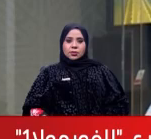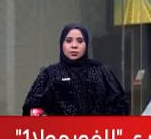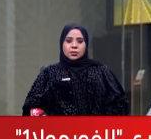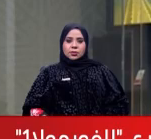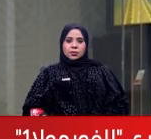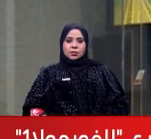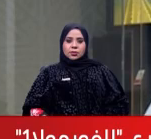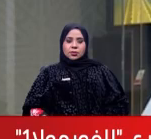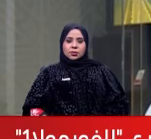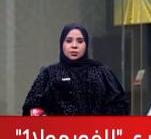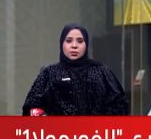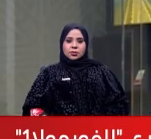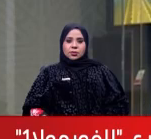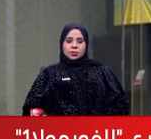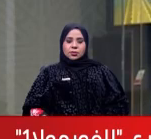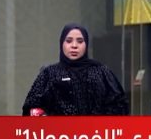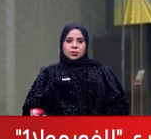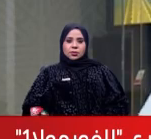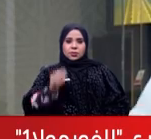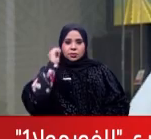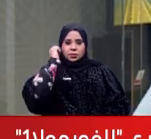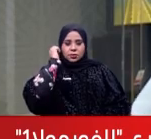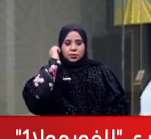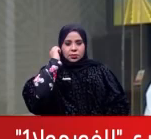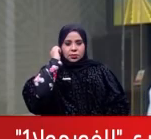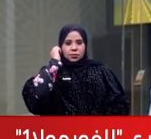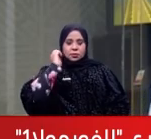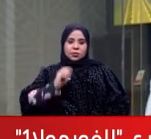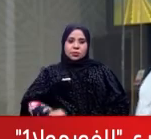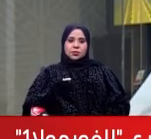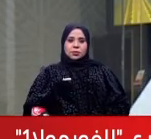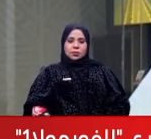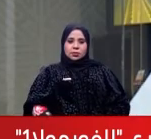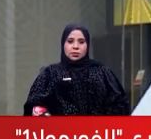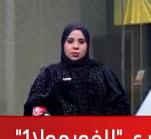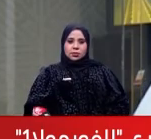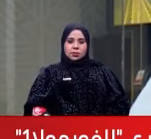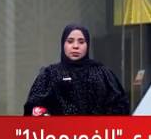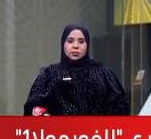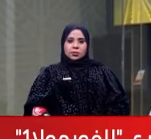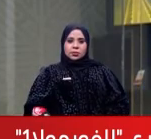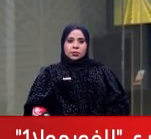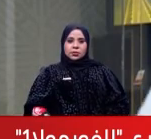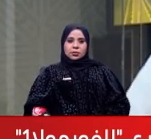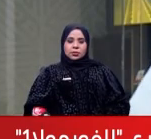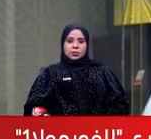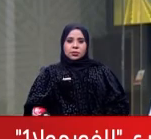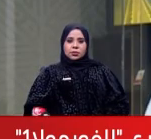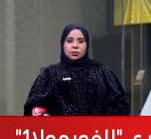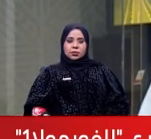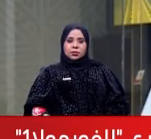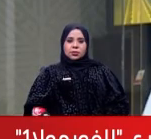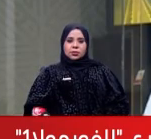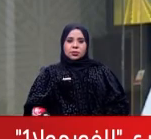البحرين في الداخل وفي الخارج أيضا وأيضا بين الجماهير لضمان نجاح وتسهيل عملية الدخول. الحديث